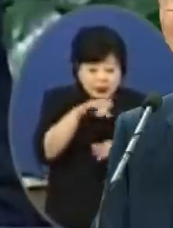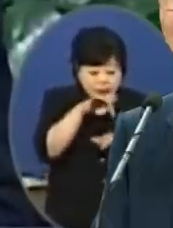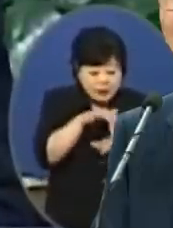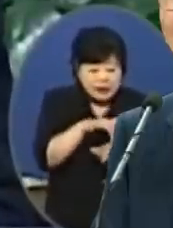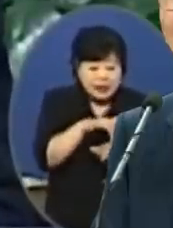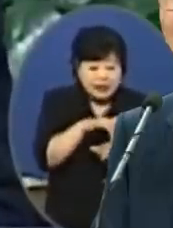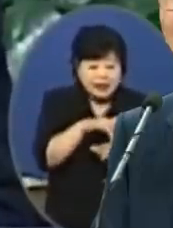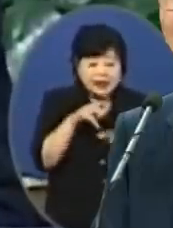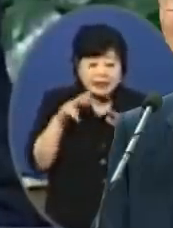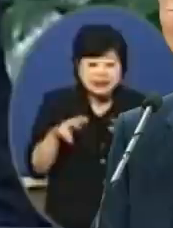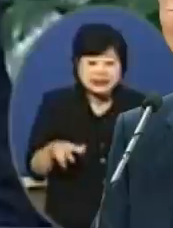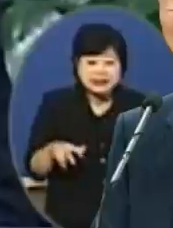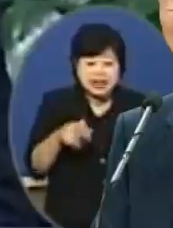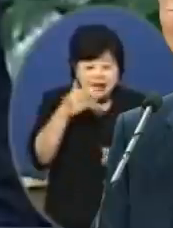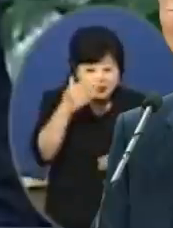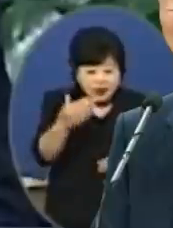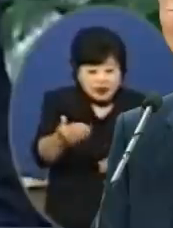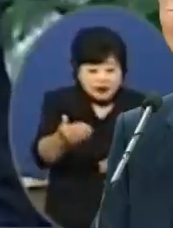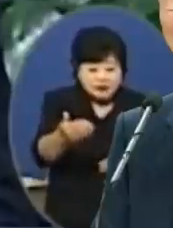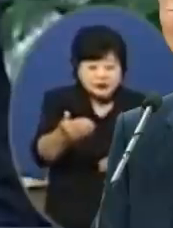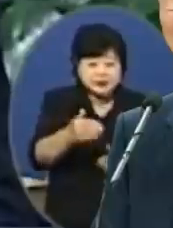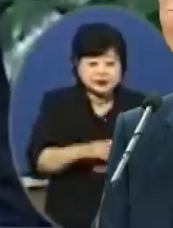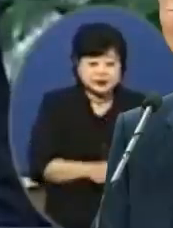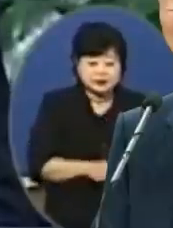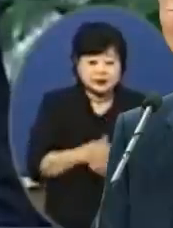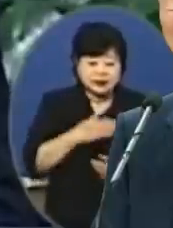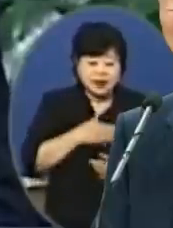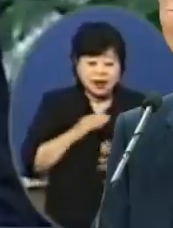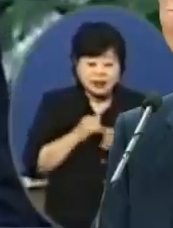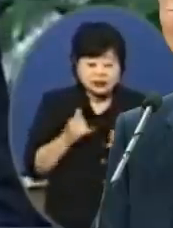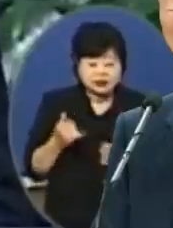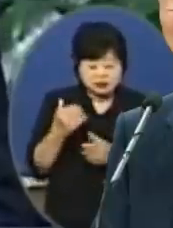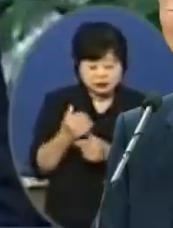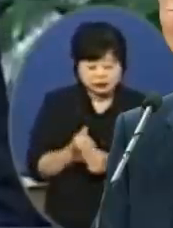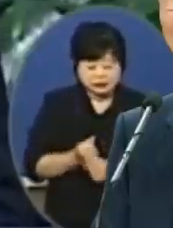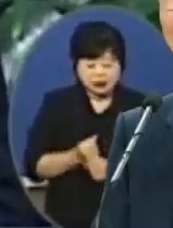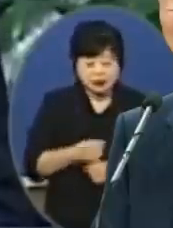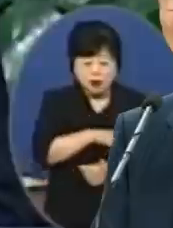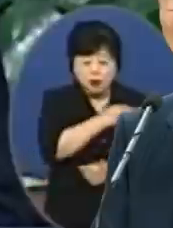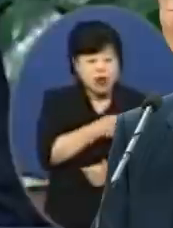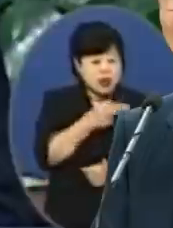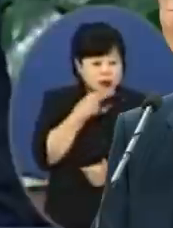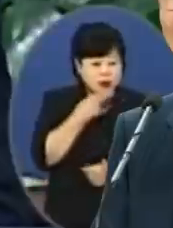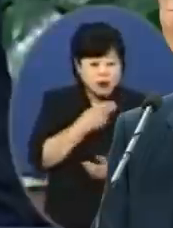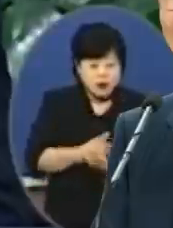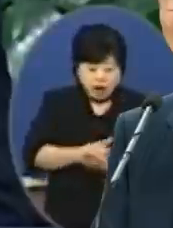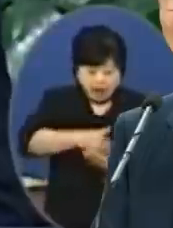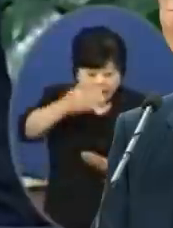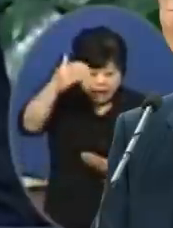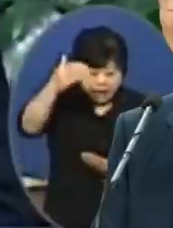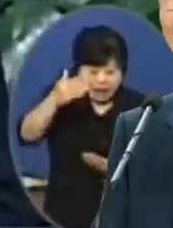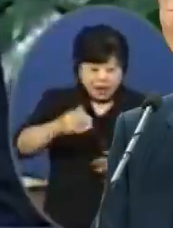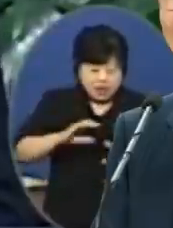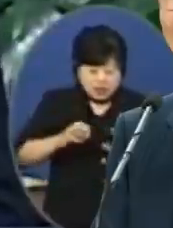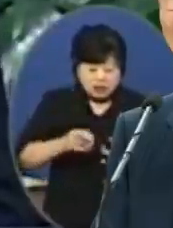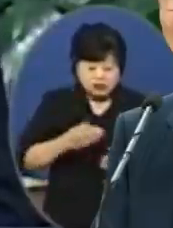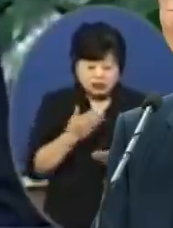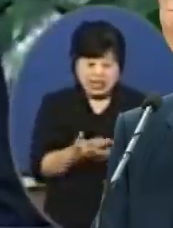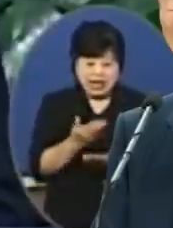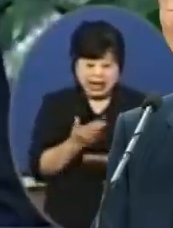마귀에게 이제는 너희는 나의 백성들을 붙잡아 있을 권리가 없으니 물러가라, 지구를